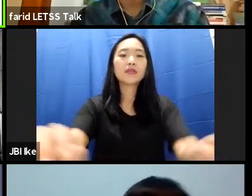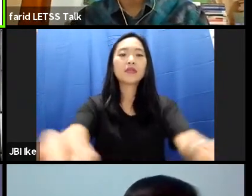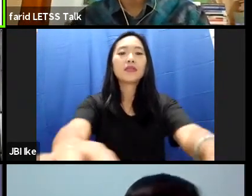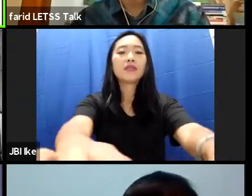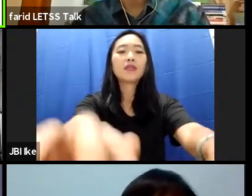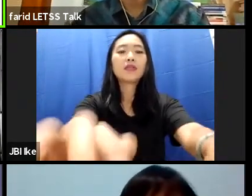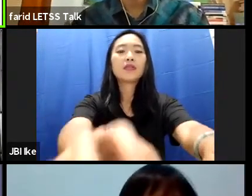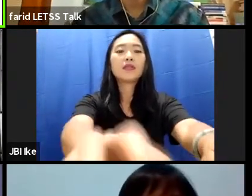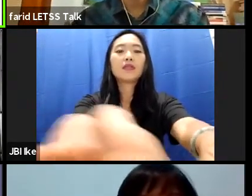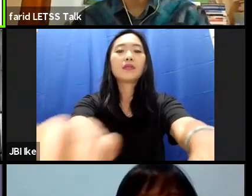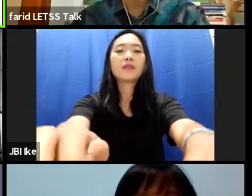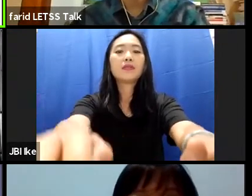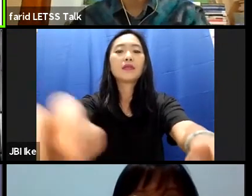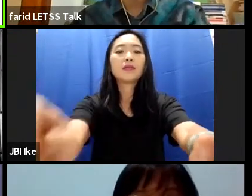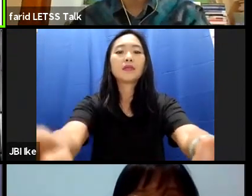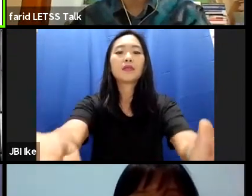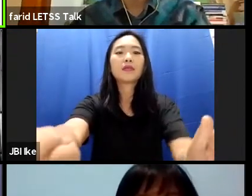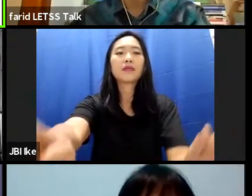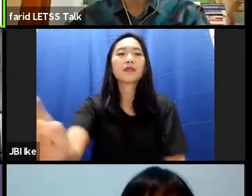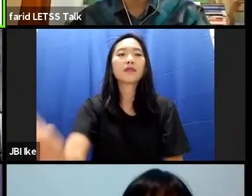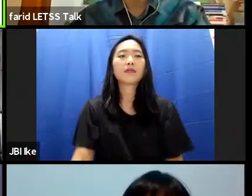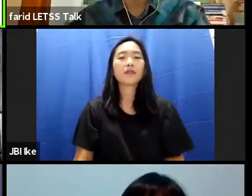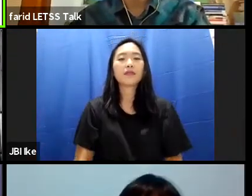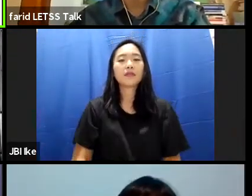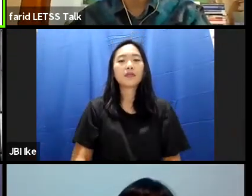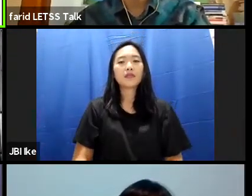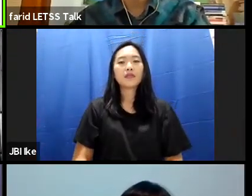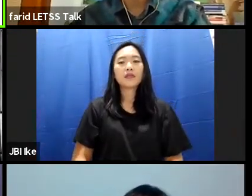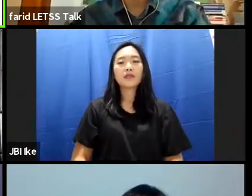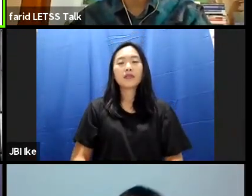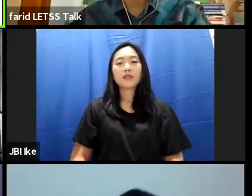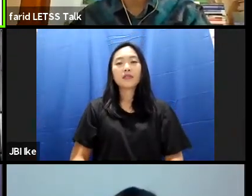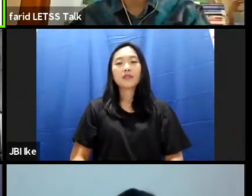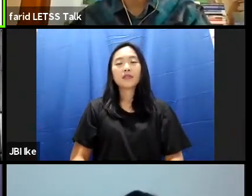bagian dari sesuatu yang ini. Tapi